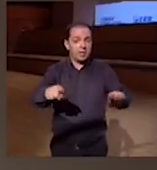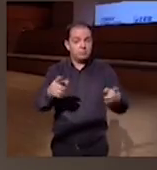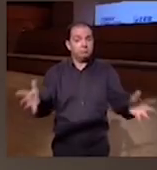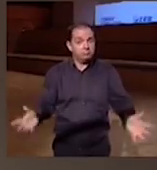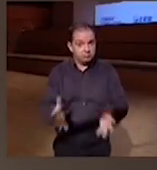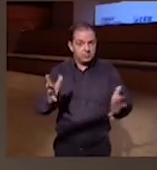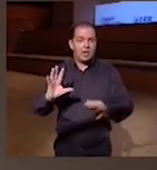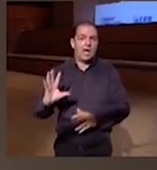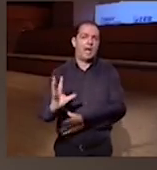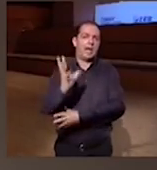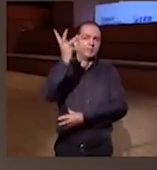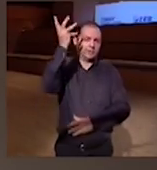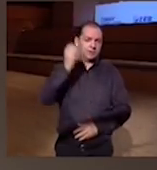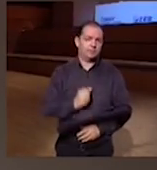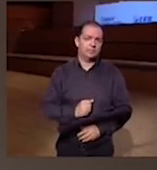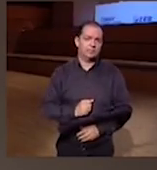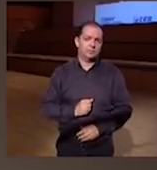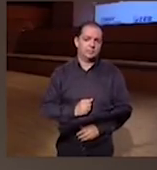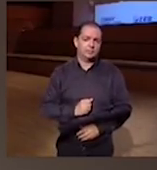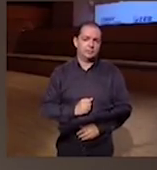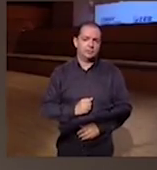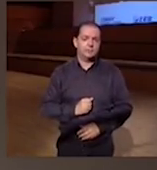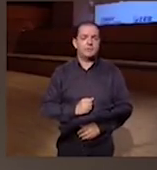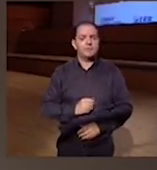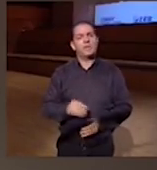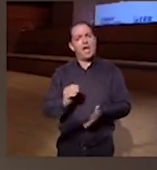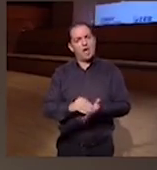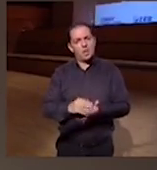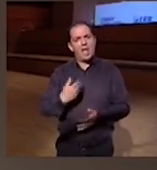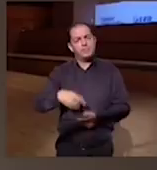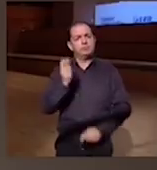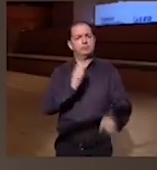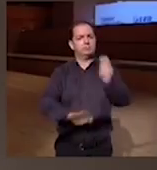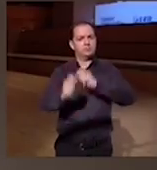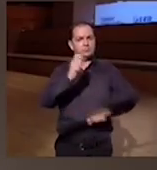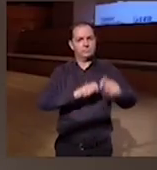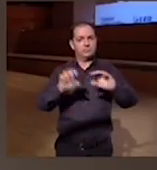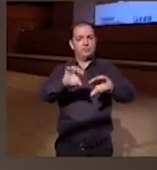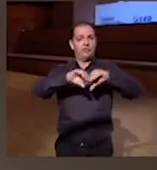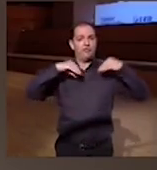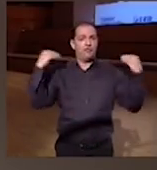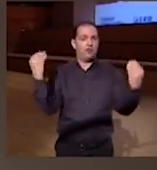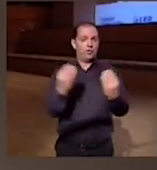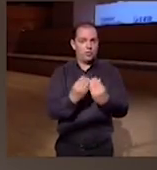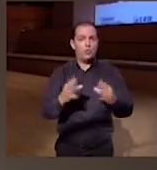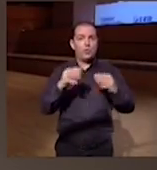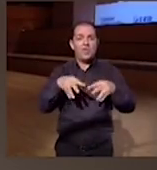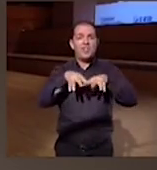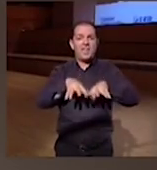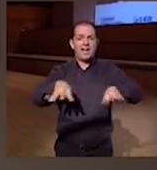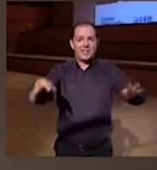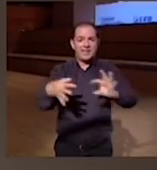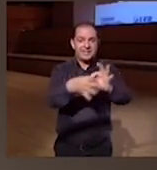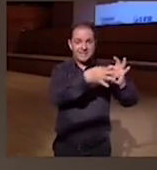όθηση και στην ανάπτυξη. Έχουμε ακόμη συστήσει το φόρουμ για την διακλαδική σύνδεση